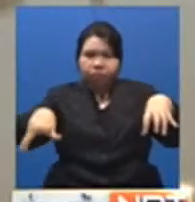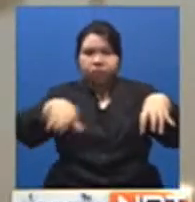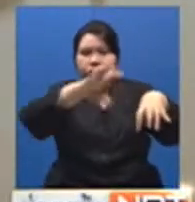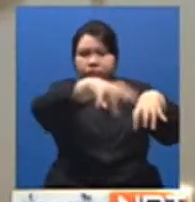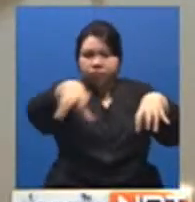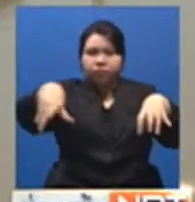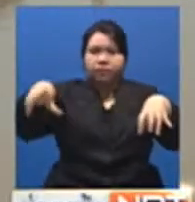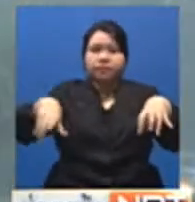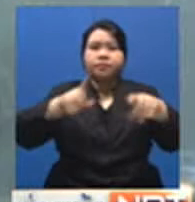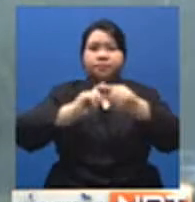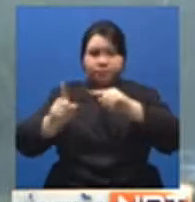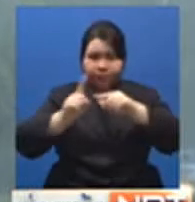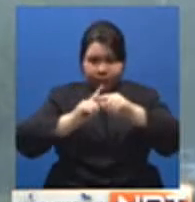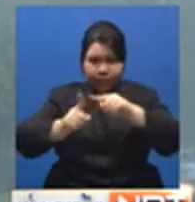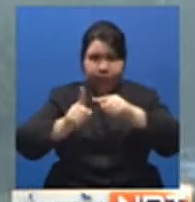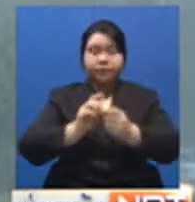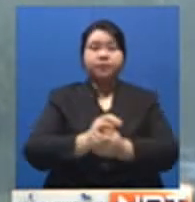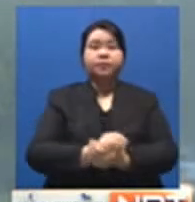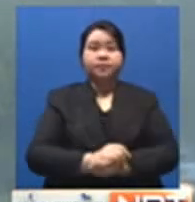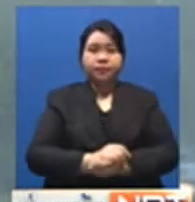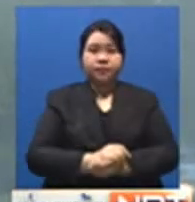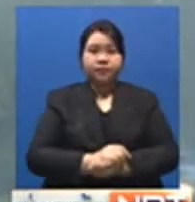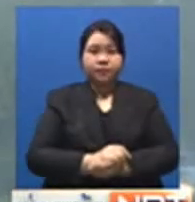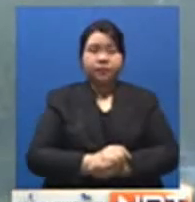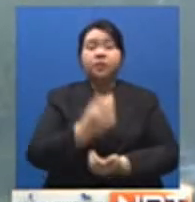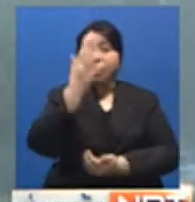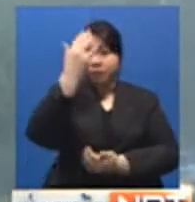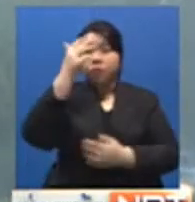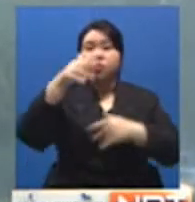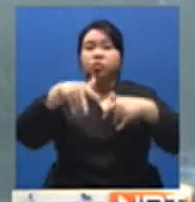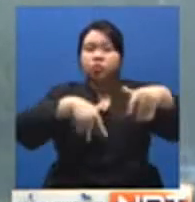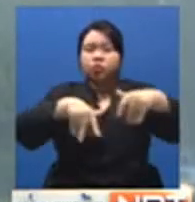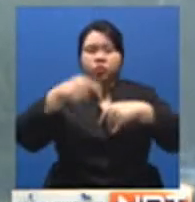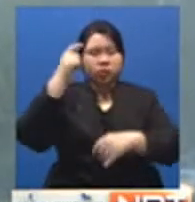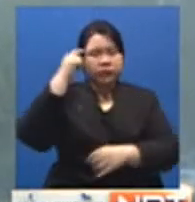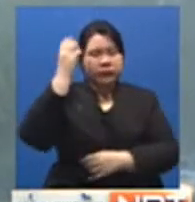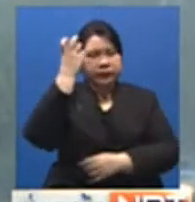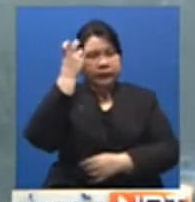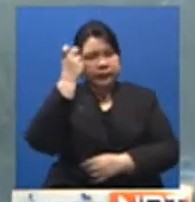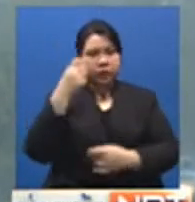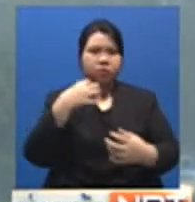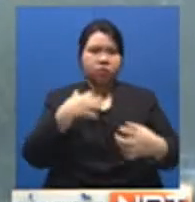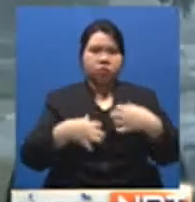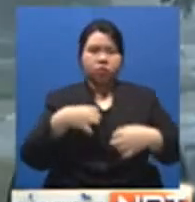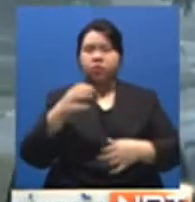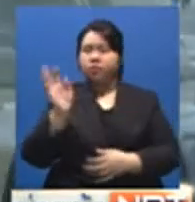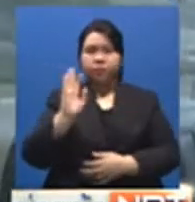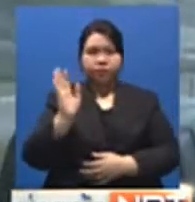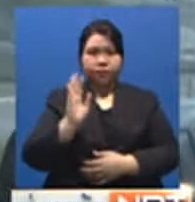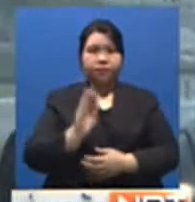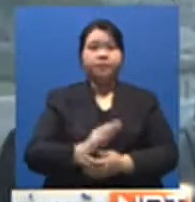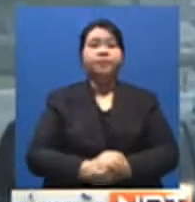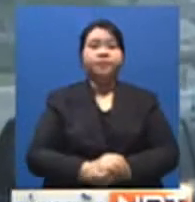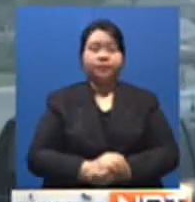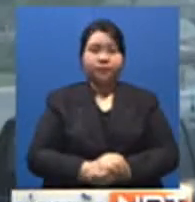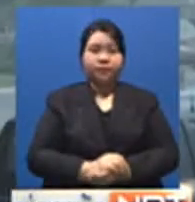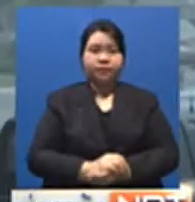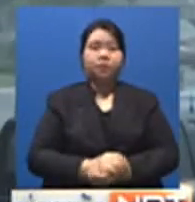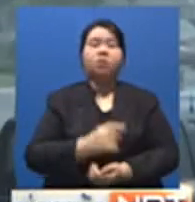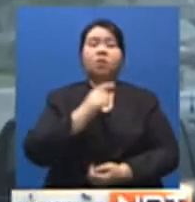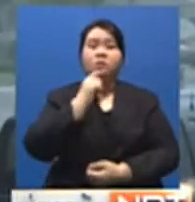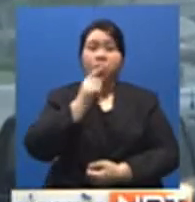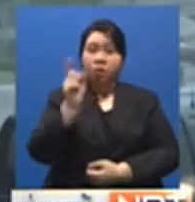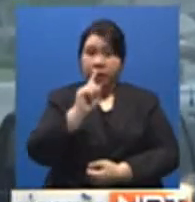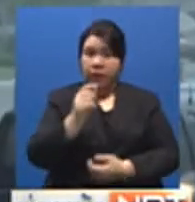ทุ่งเสนาทุ่งผักไห่และทุ่งมหาราชประชาชนก็อย่ากังวลน่าจะเพจน้ำท่วมที่เกิดขึ้นแล้วก็ให้การ